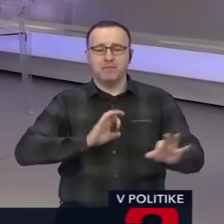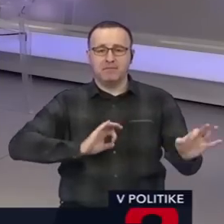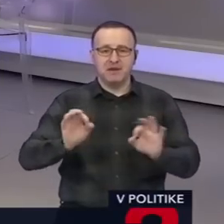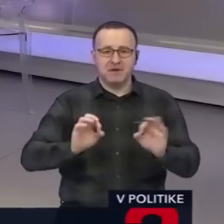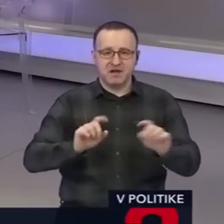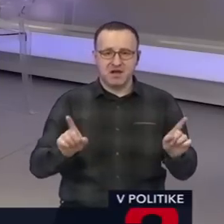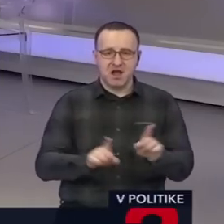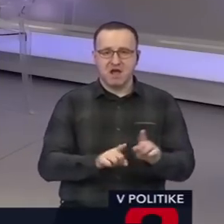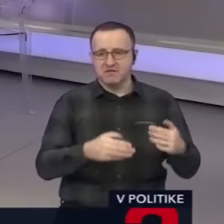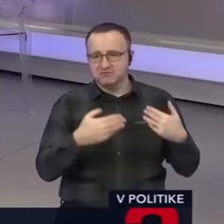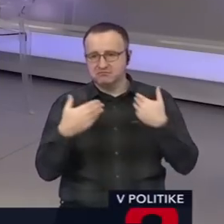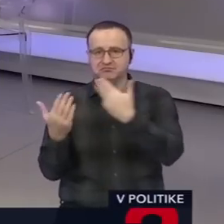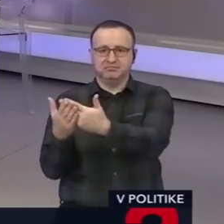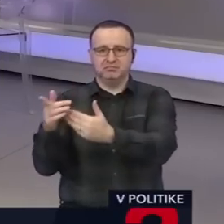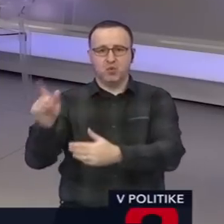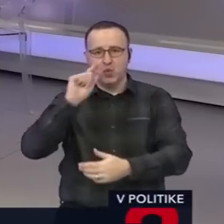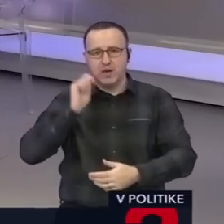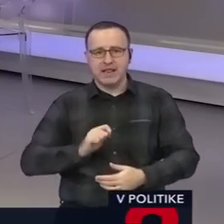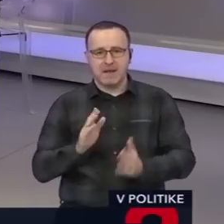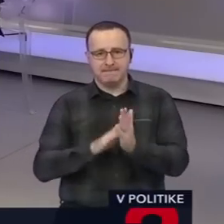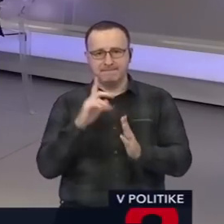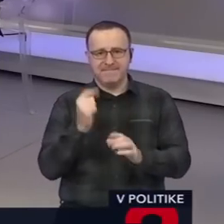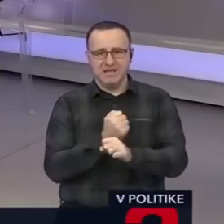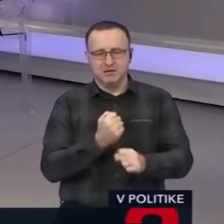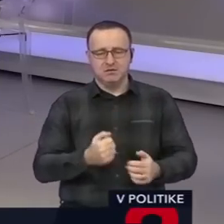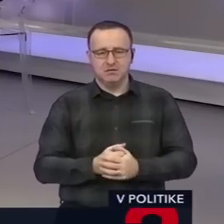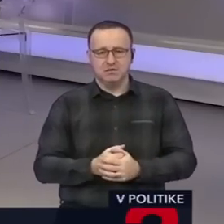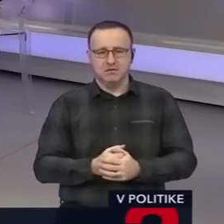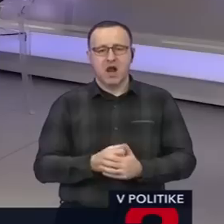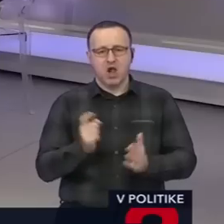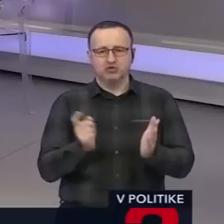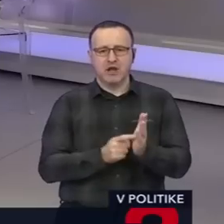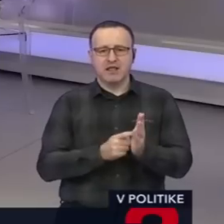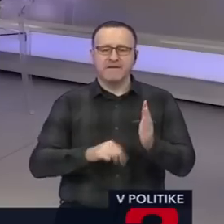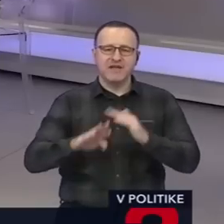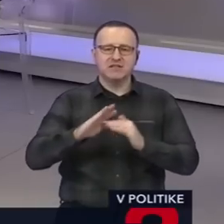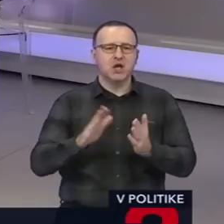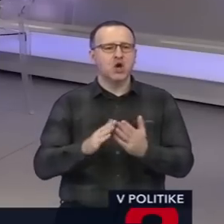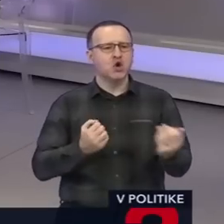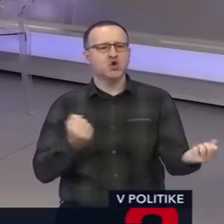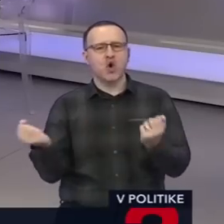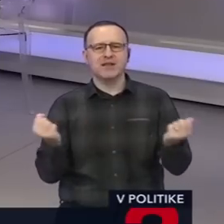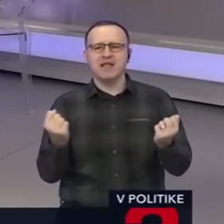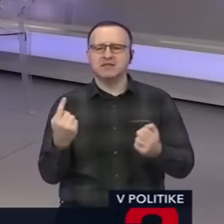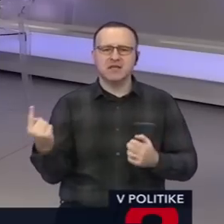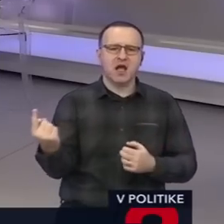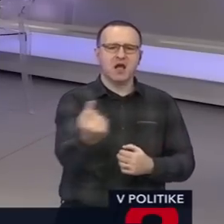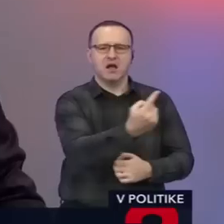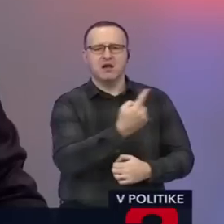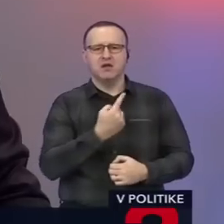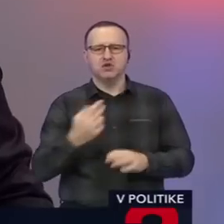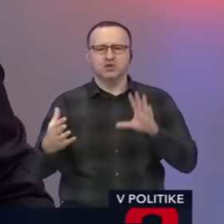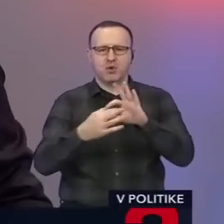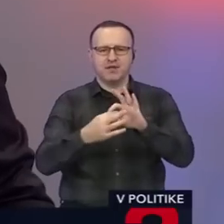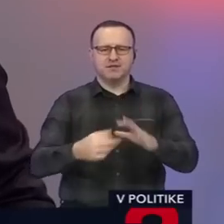tiež poskytnúť MIGy Ukrajine s tým, ale že žiada väčšiu koordináciu v rámci